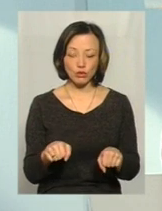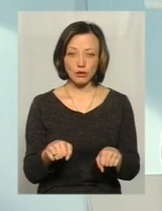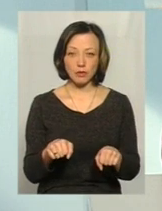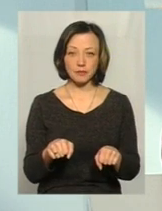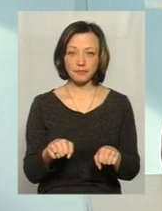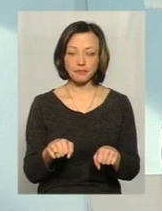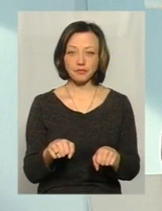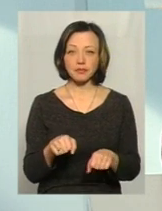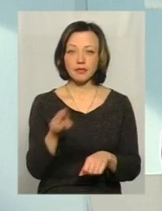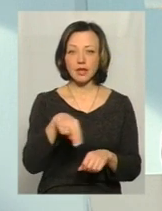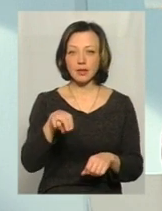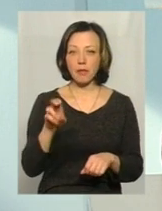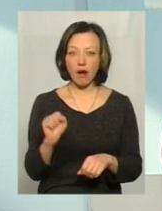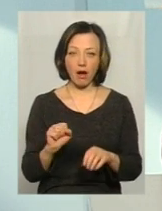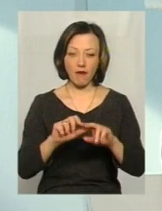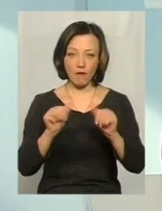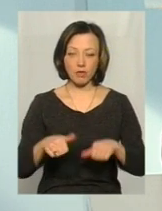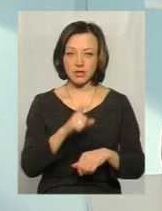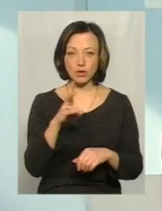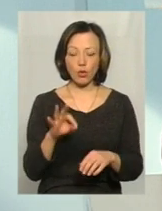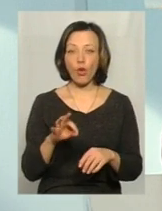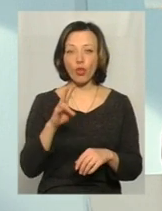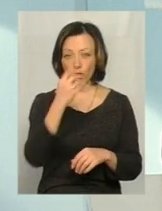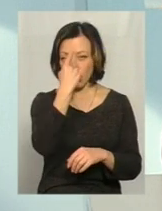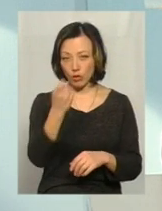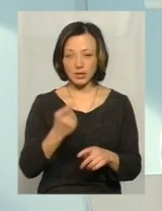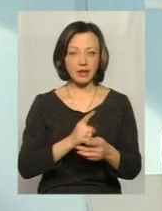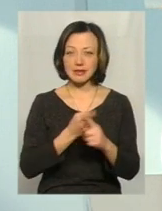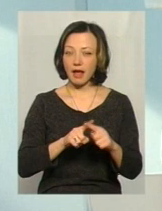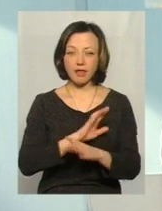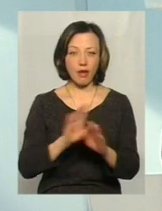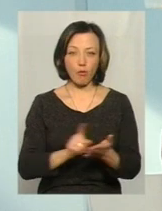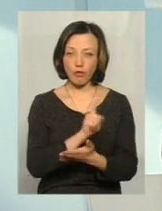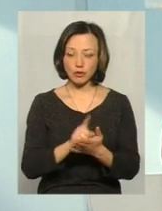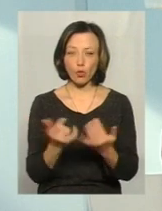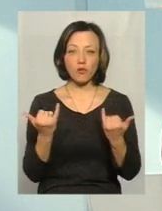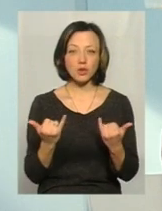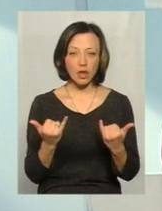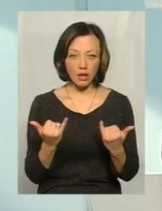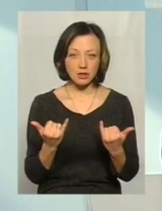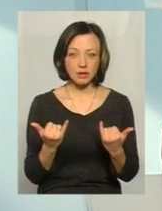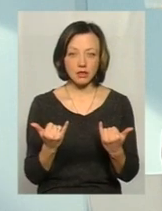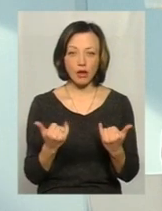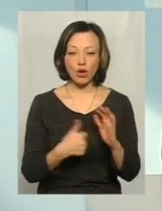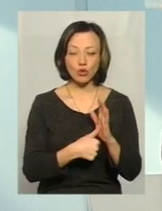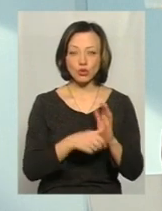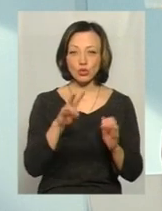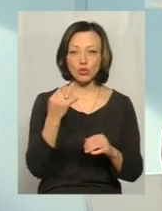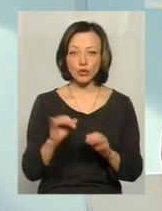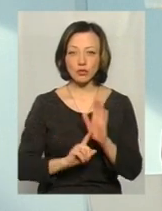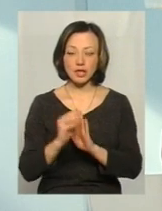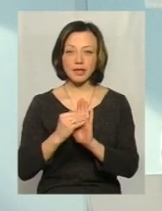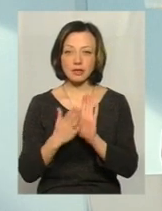пройти ДПА у формі ЗНО. Але це, ще раз наголошую, не обов'язково. Наразі з 6 лютого